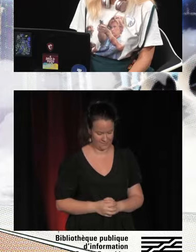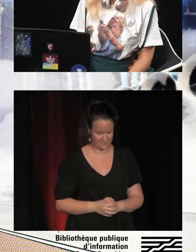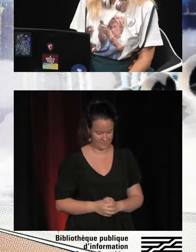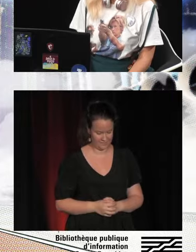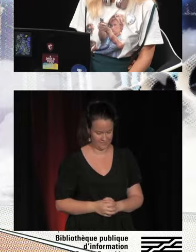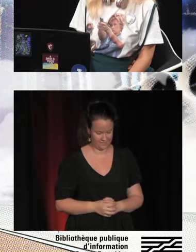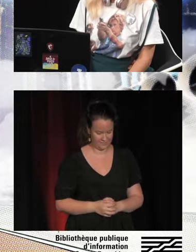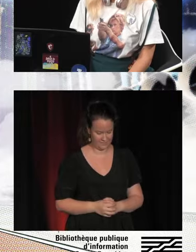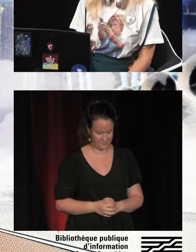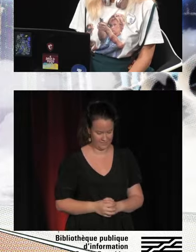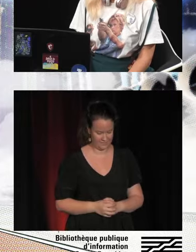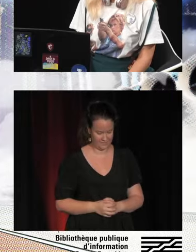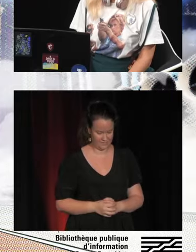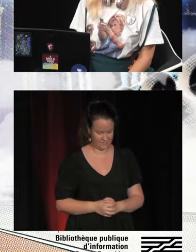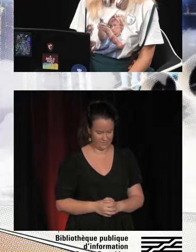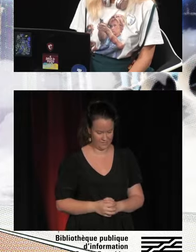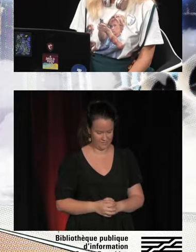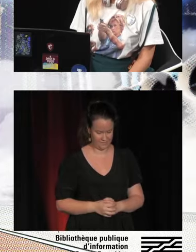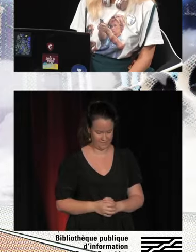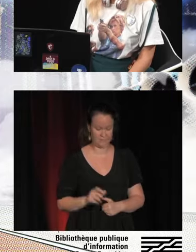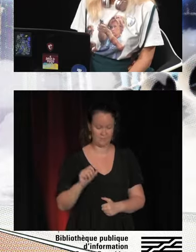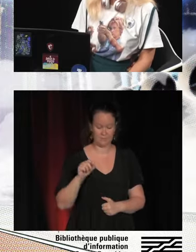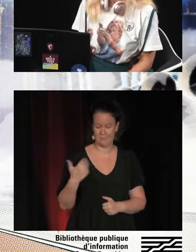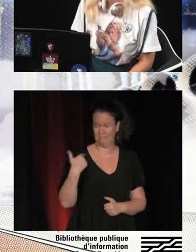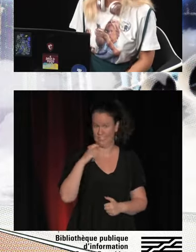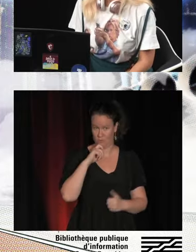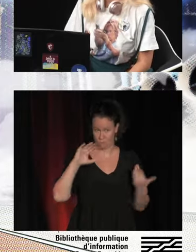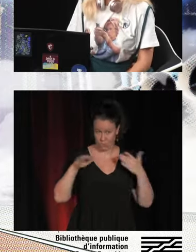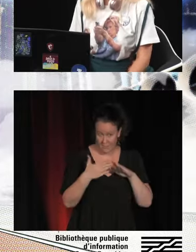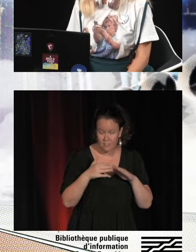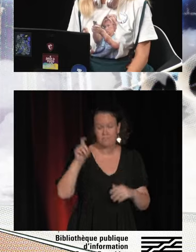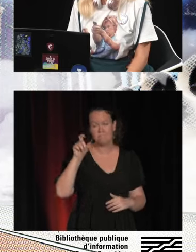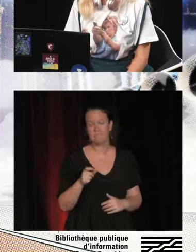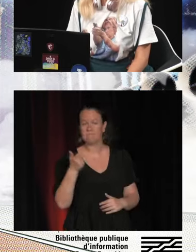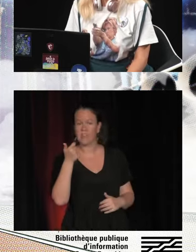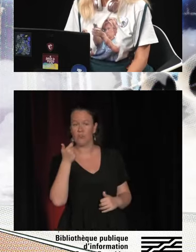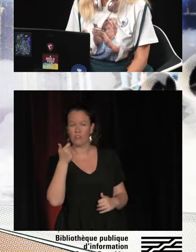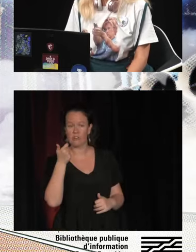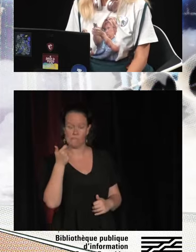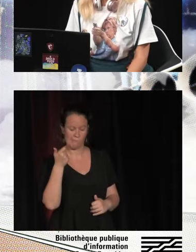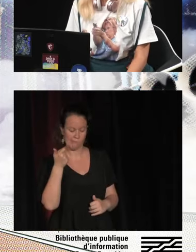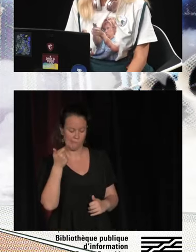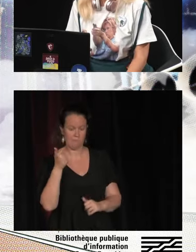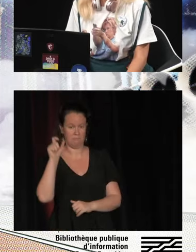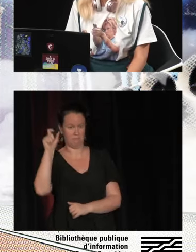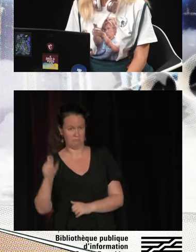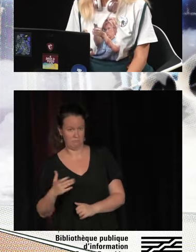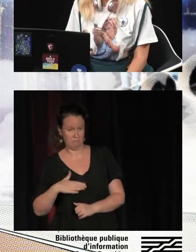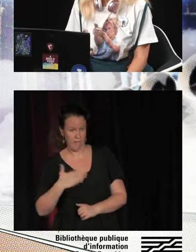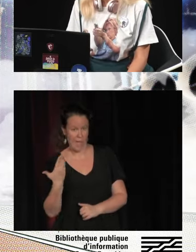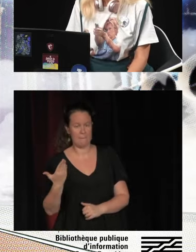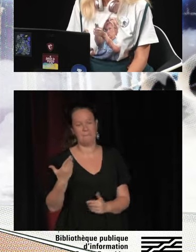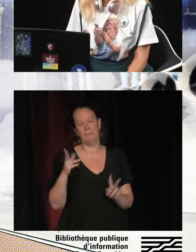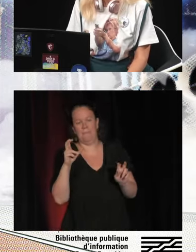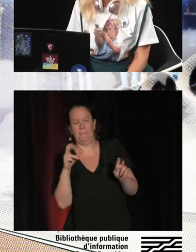serpents, des trucs. Mais donc, ils étaient dans la montagne. Comme vous le savez, le capitaine Haddock aime bien avoir des petits flacons sur lui